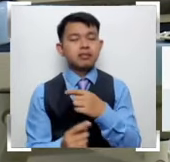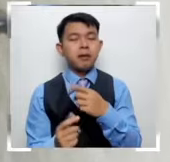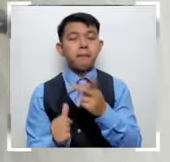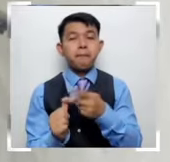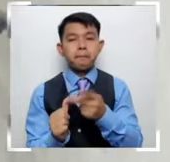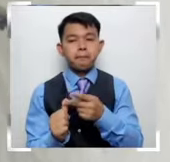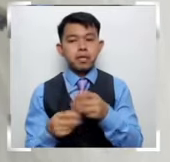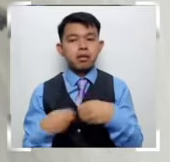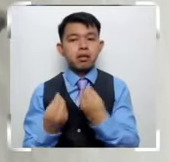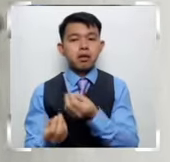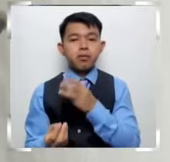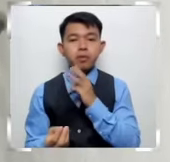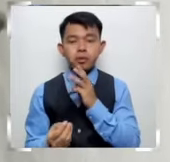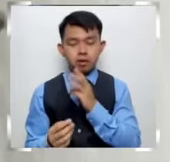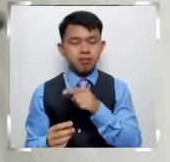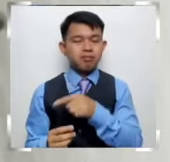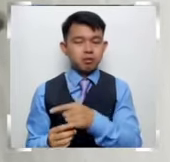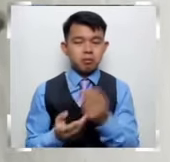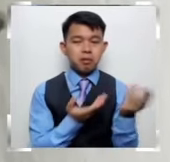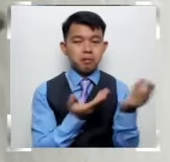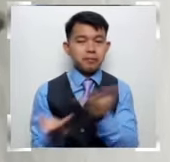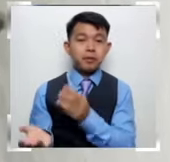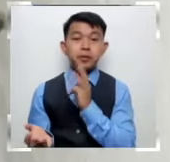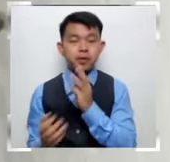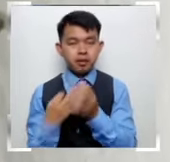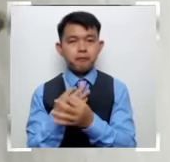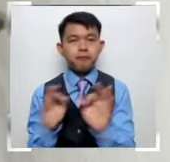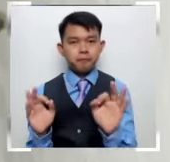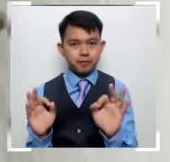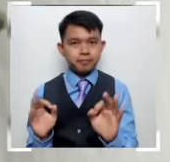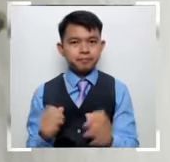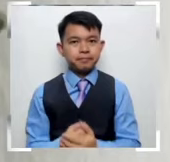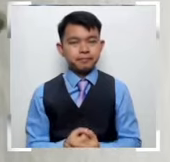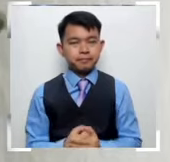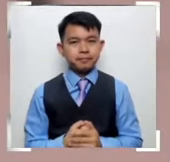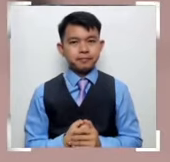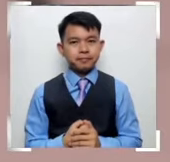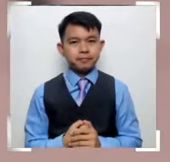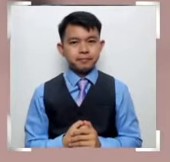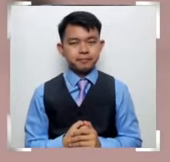na kanilang tinadala. Inilip natin na mag-spare ang mga medical